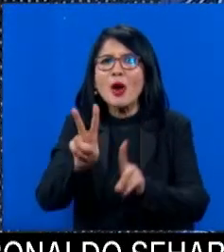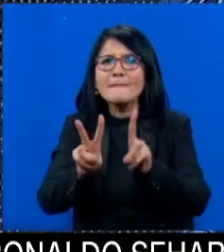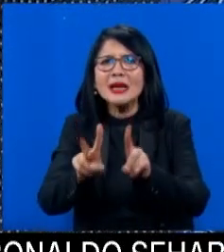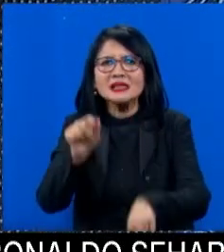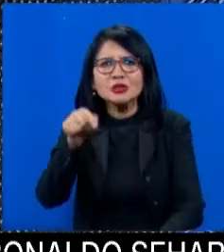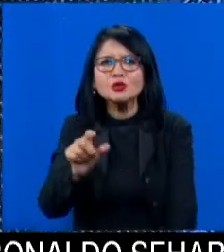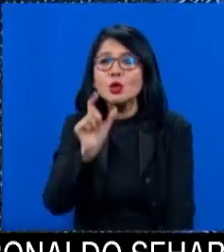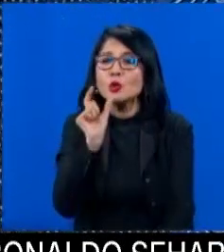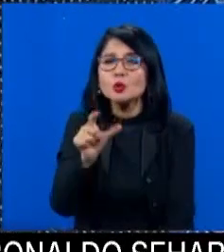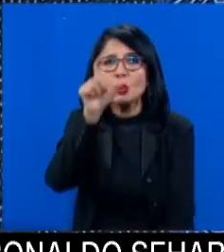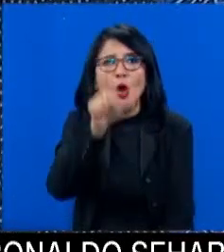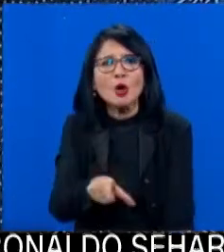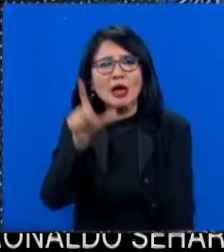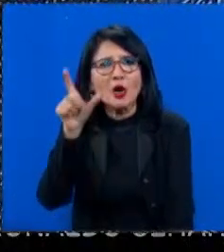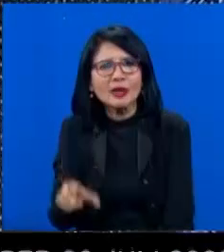untuk orang-orang